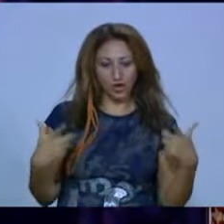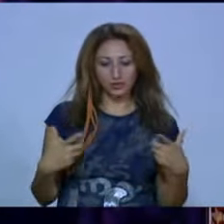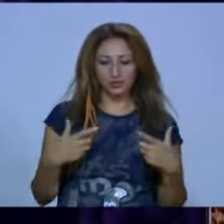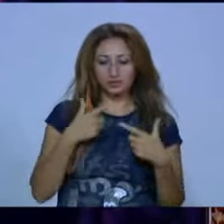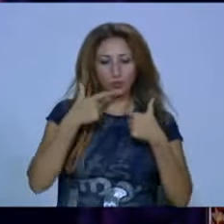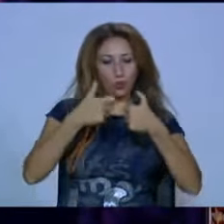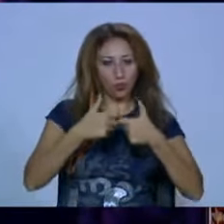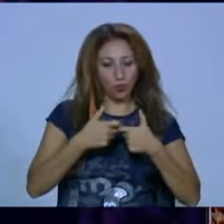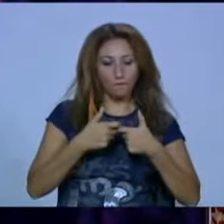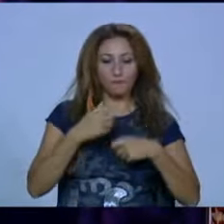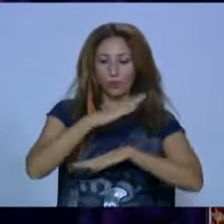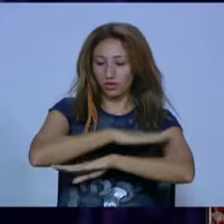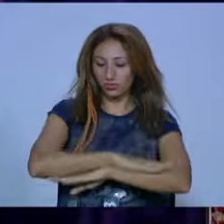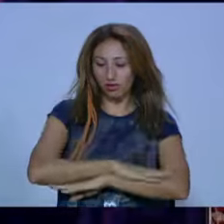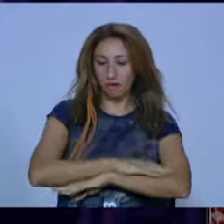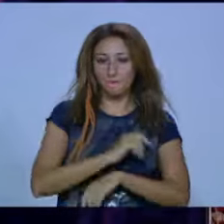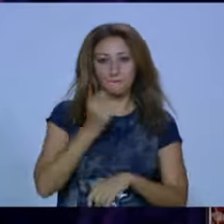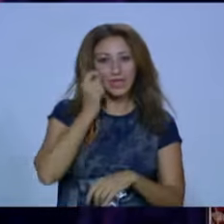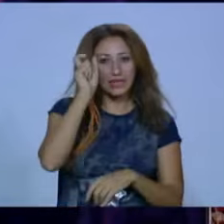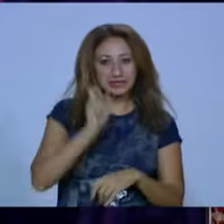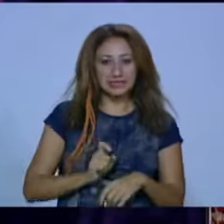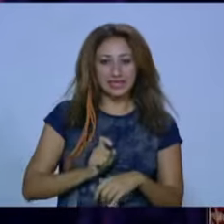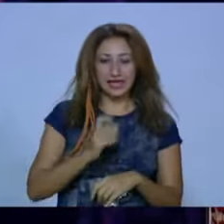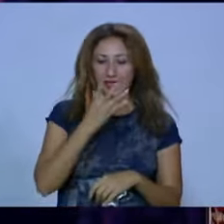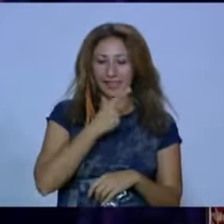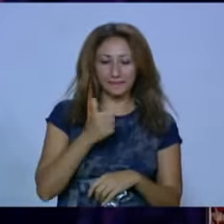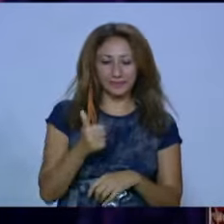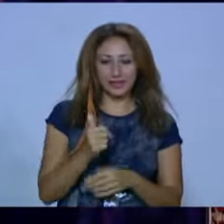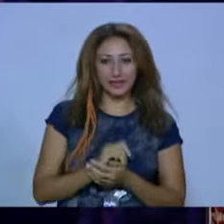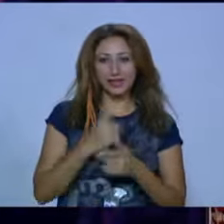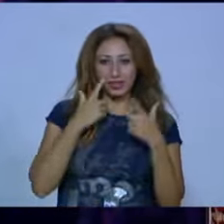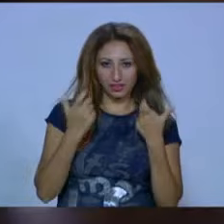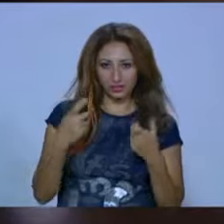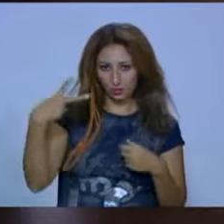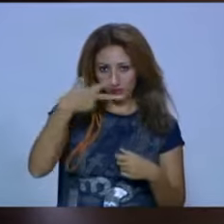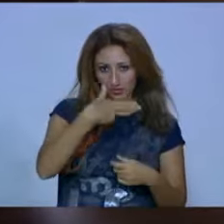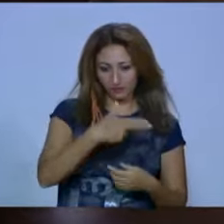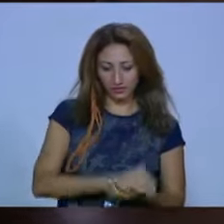وامتنان وتقدير لهذا الإنسان الجميل. انتظرونا بعد الفاصل.